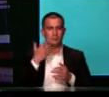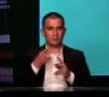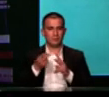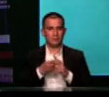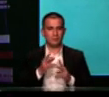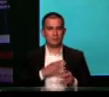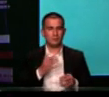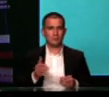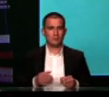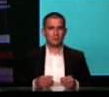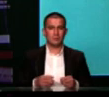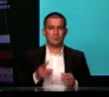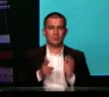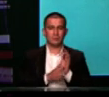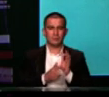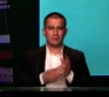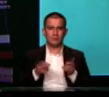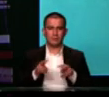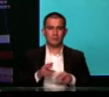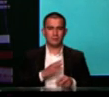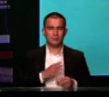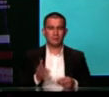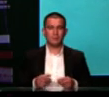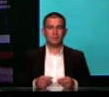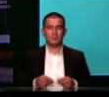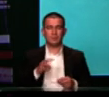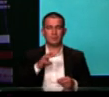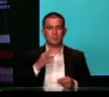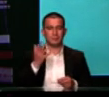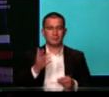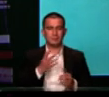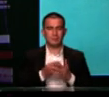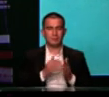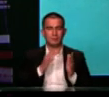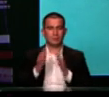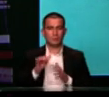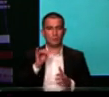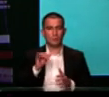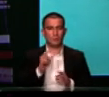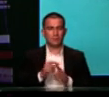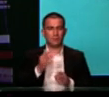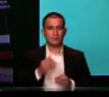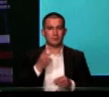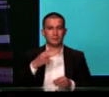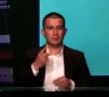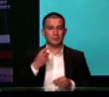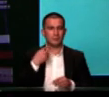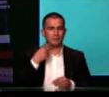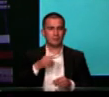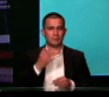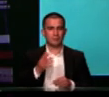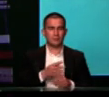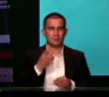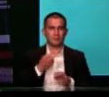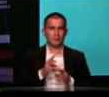mod 33, 33 ga bo'lganimizda 12 qoldiq hosil bo'ldi. N harfi 14 ning